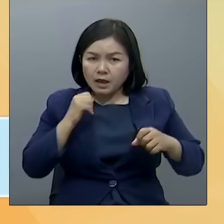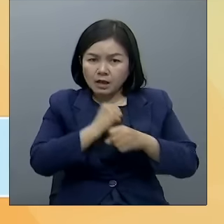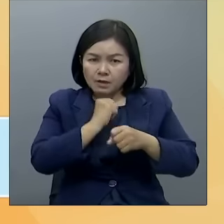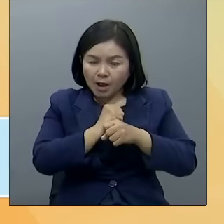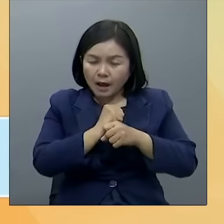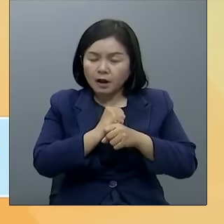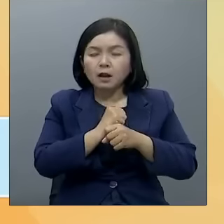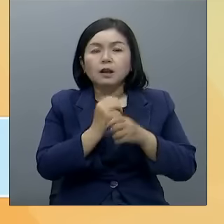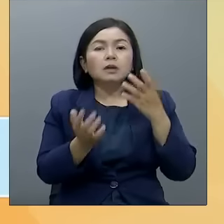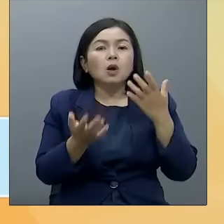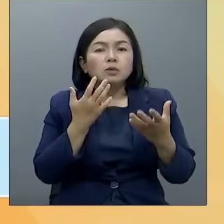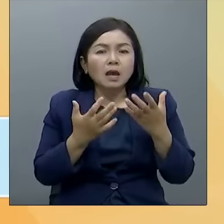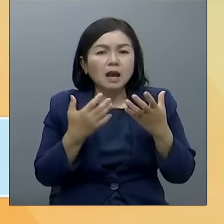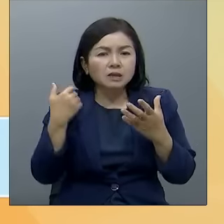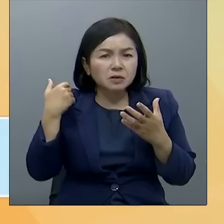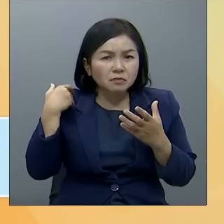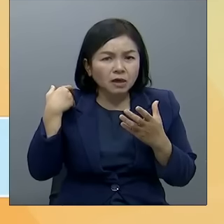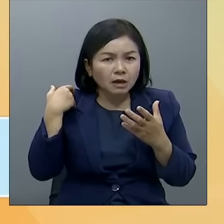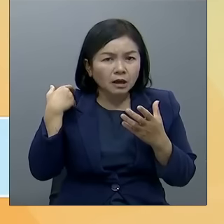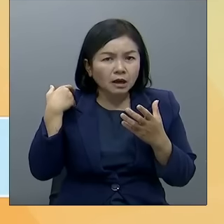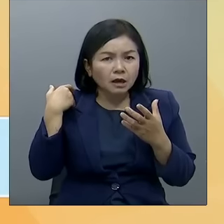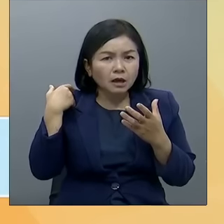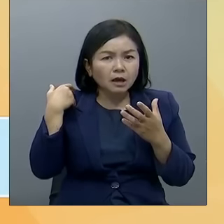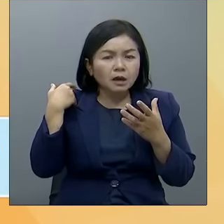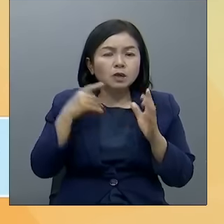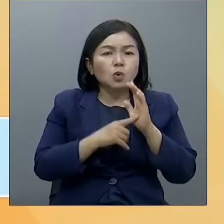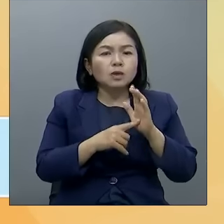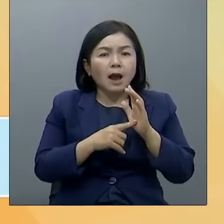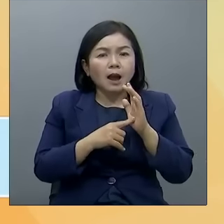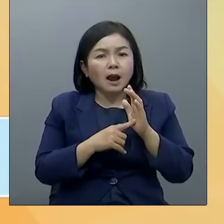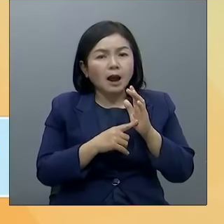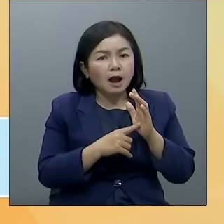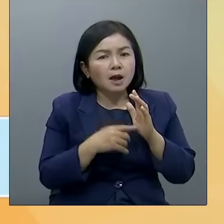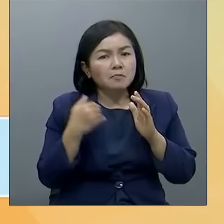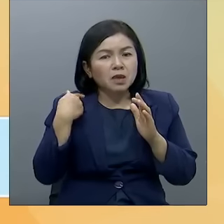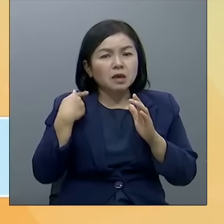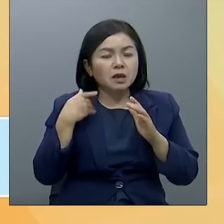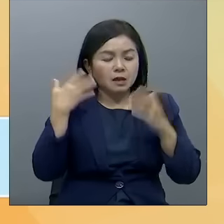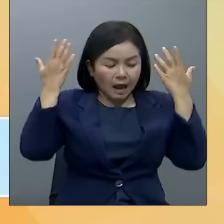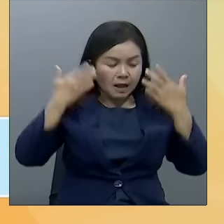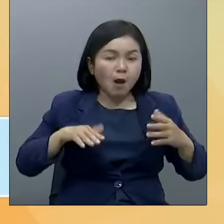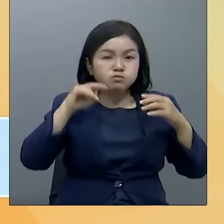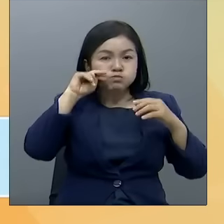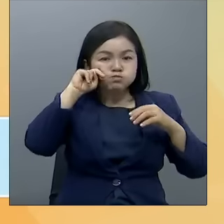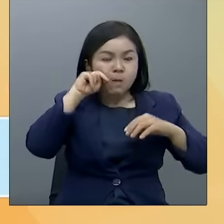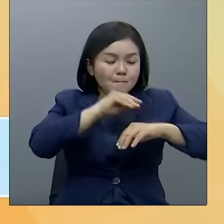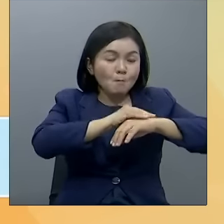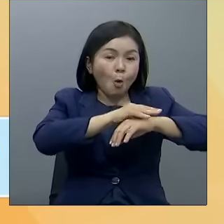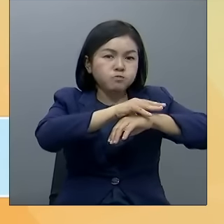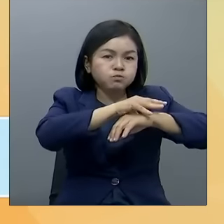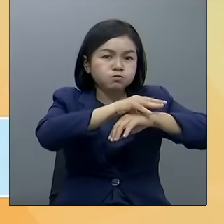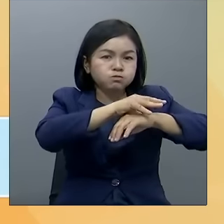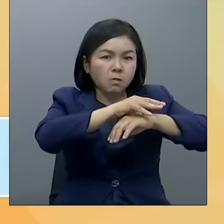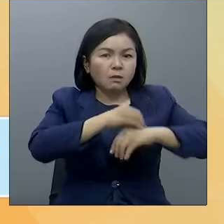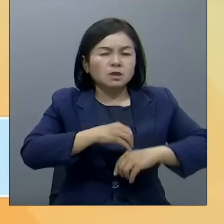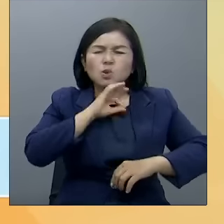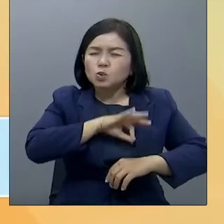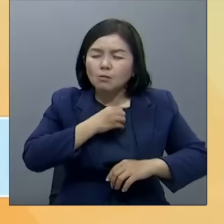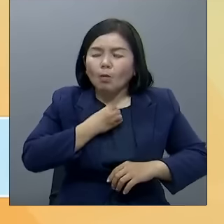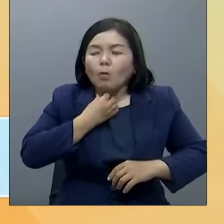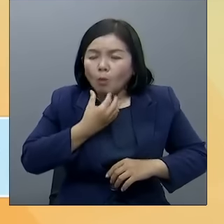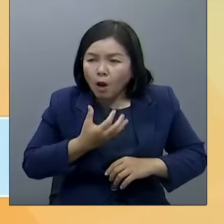ลุ่มอาจจะมีอาการนะครับจากค่าของเสียที่มันสูงยกตัวอย่างเช่นอาจจะมีอาการบวมนะครับอาจจะมีอาการขึ้นไส้อาเจียนนะ